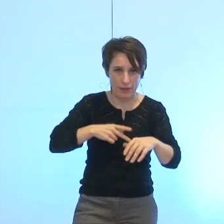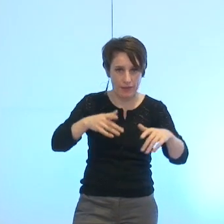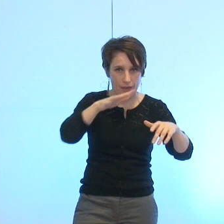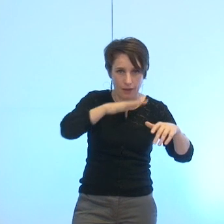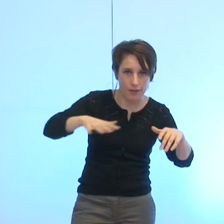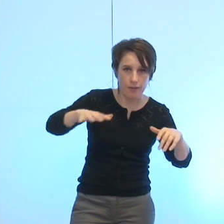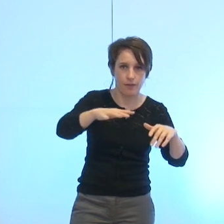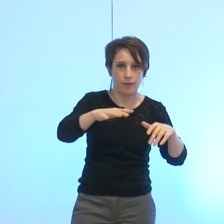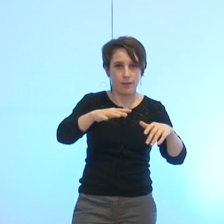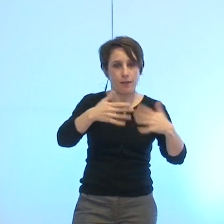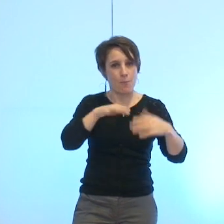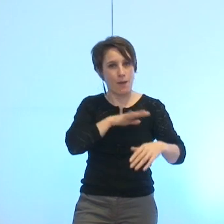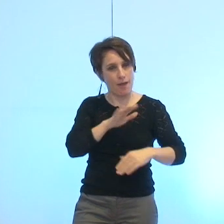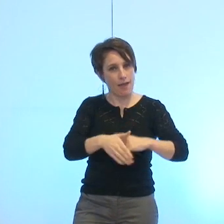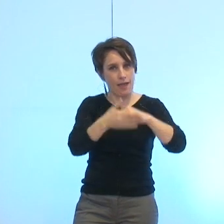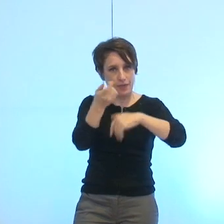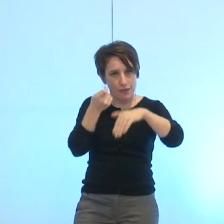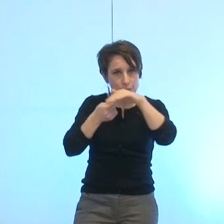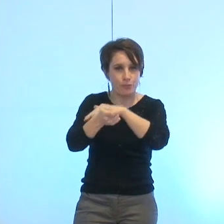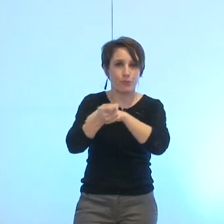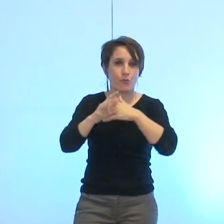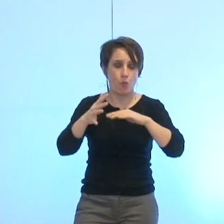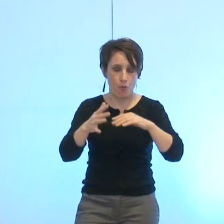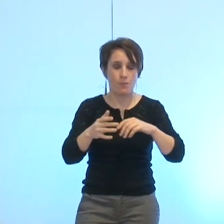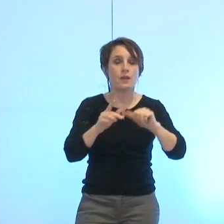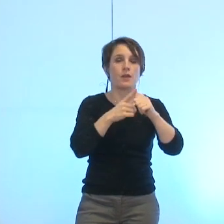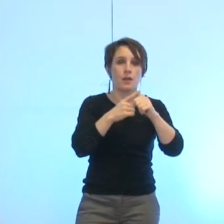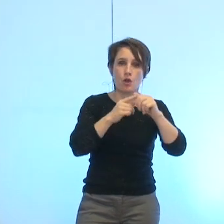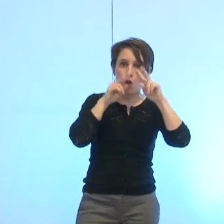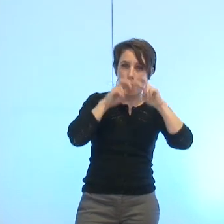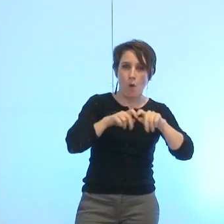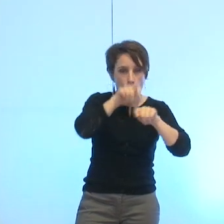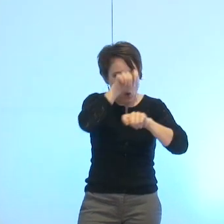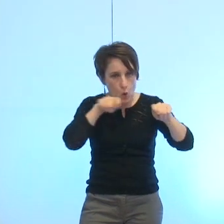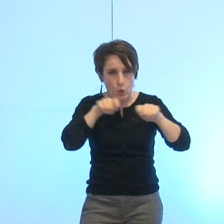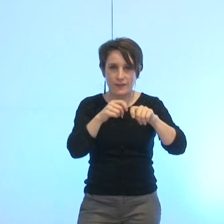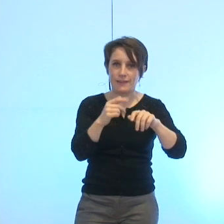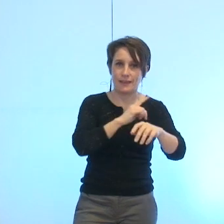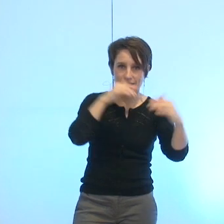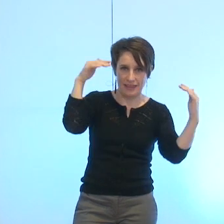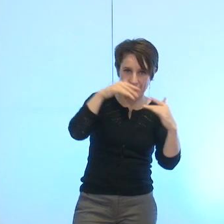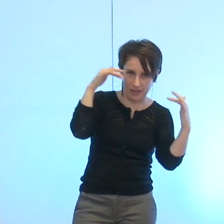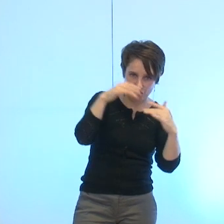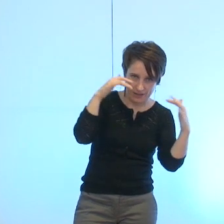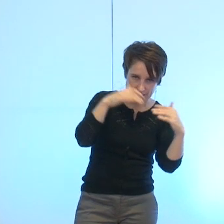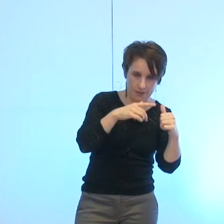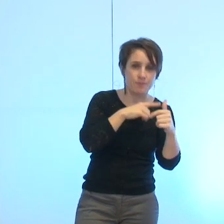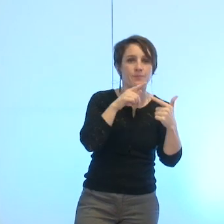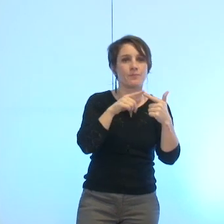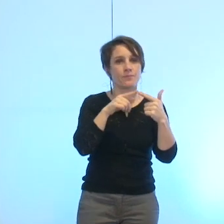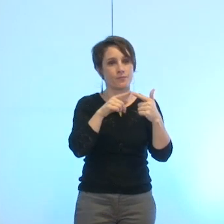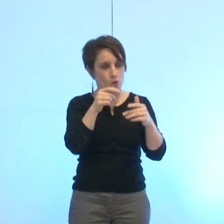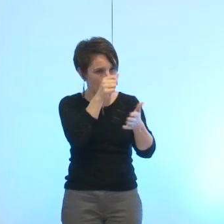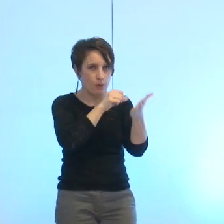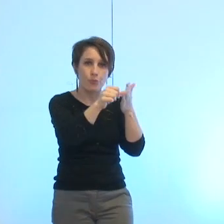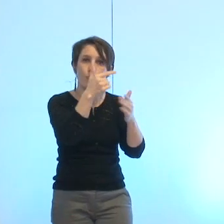aide la ville apporte un audit énergétique elle finance la copropriété pour le mettre d'œuvre à hauteur de